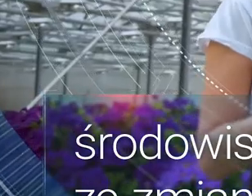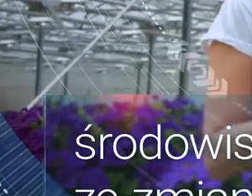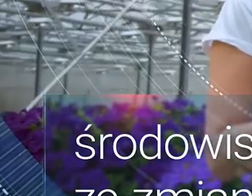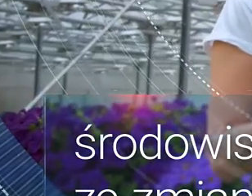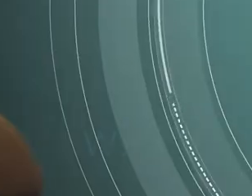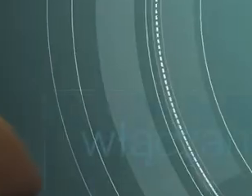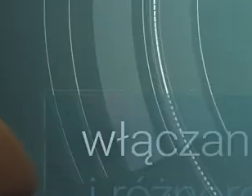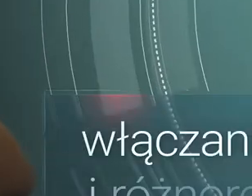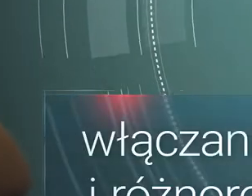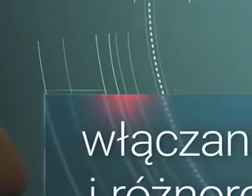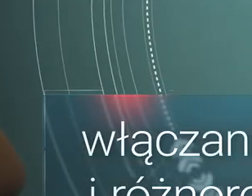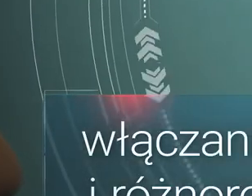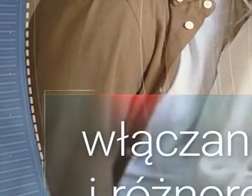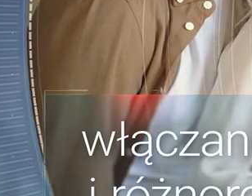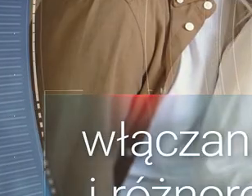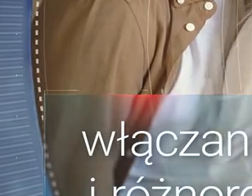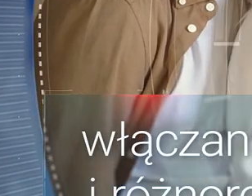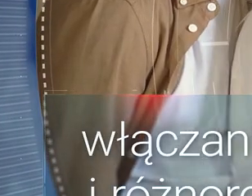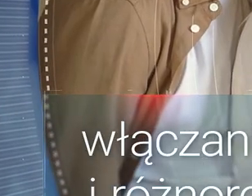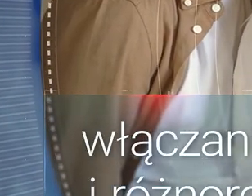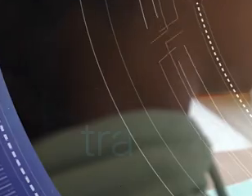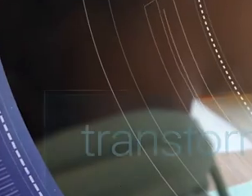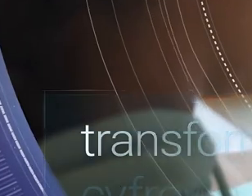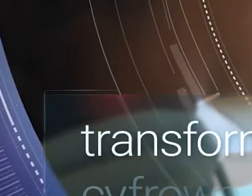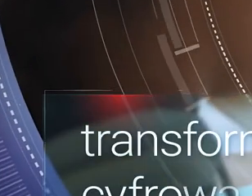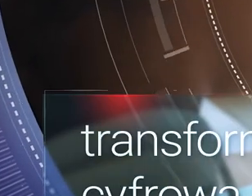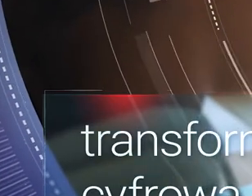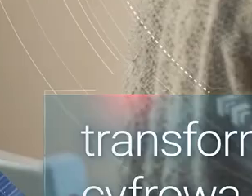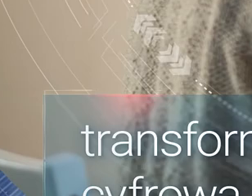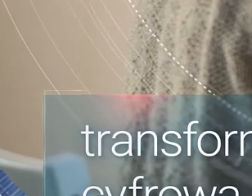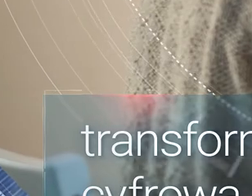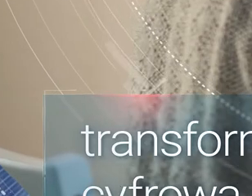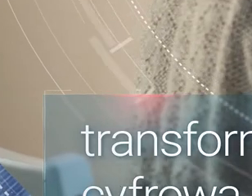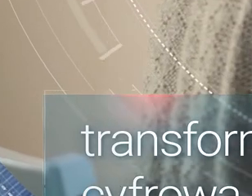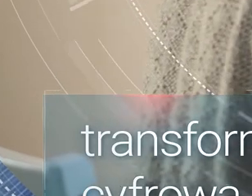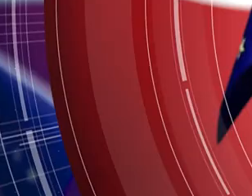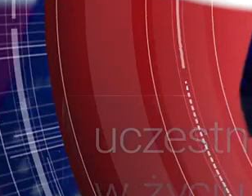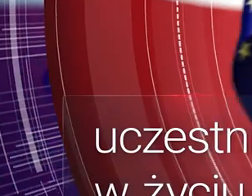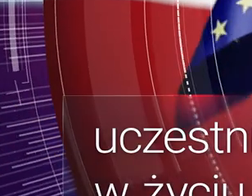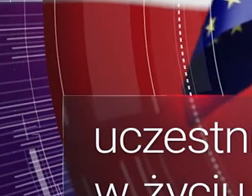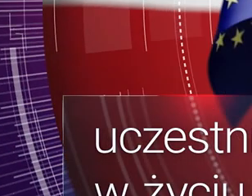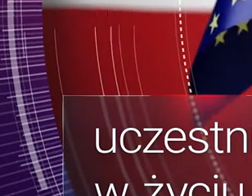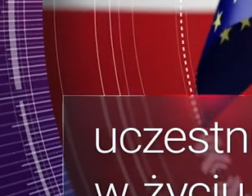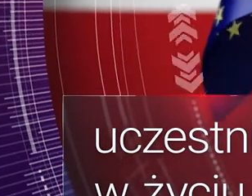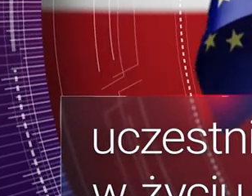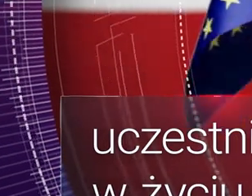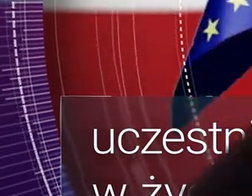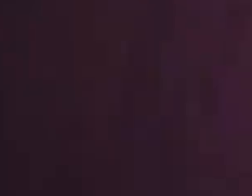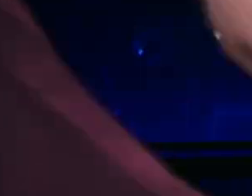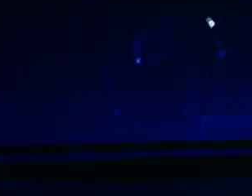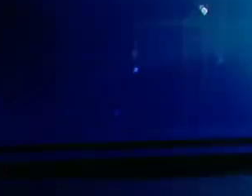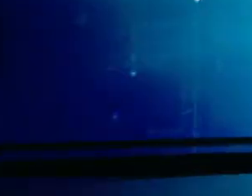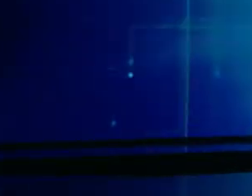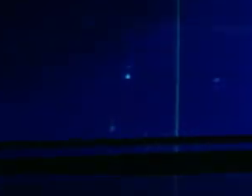ze zmianą klimatu, włączanie i różnorodność, transformacja cyfrowa, uczestnictwo w życiu